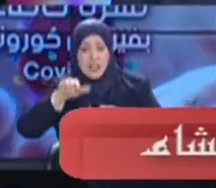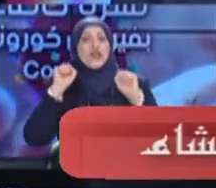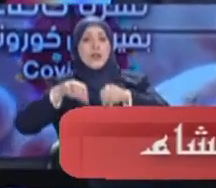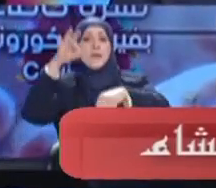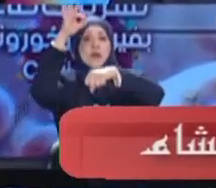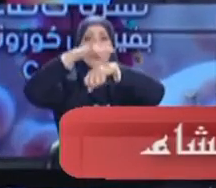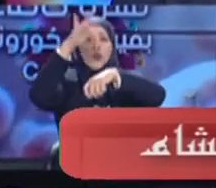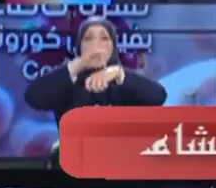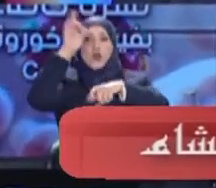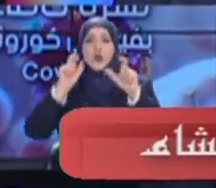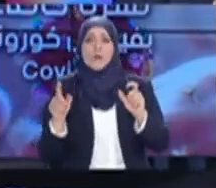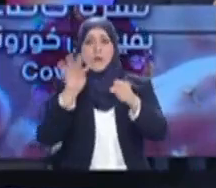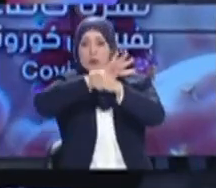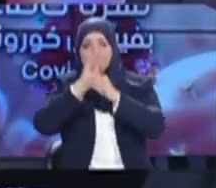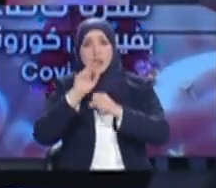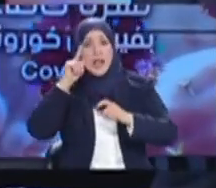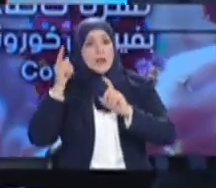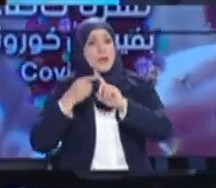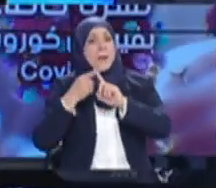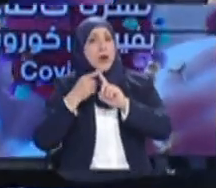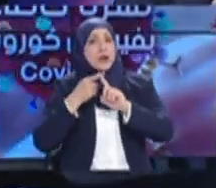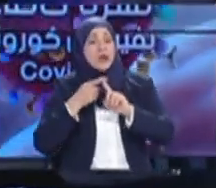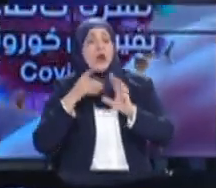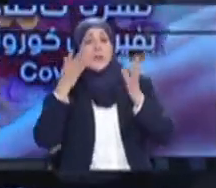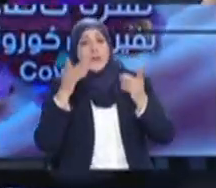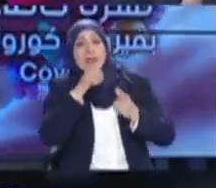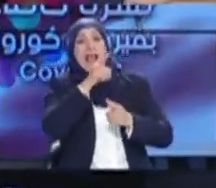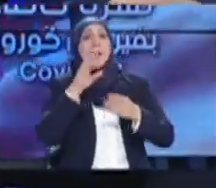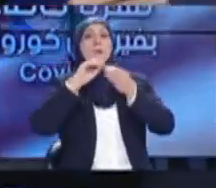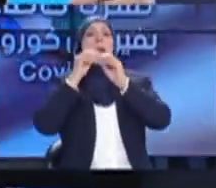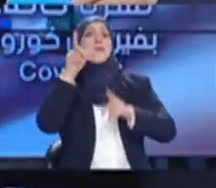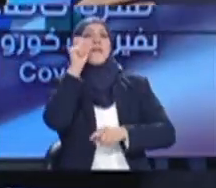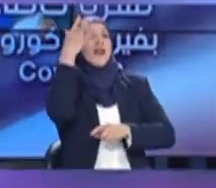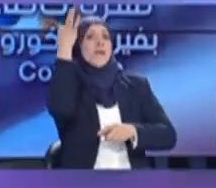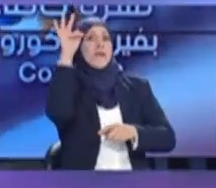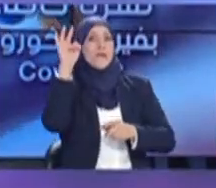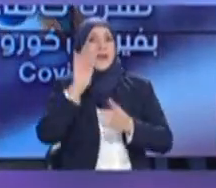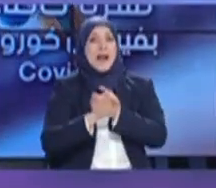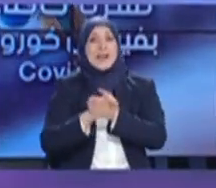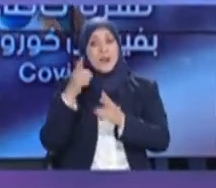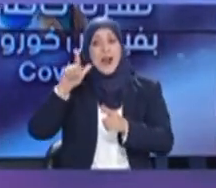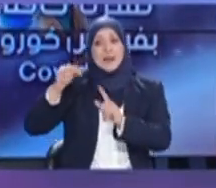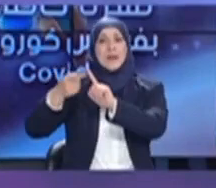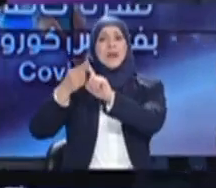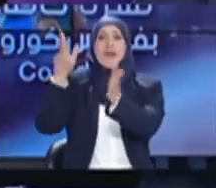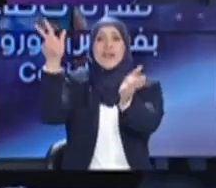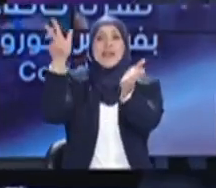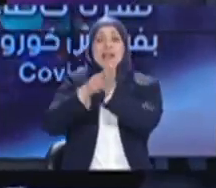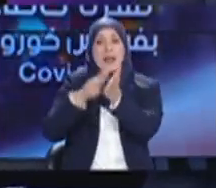نجموش نوقفوا الناس جملة. الكونفينمون اللي صار في فرنسا عنده تطبيقات